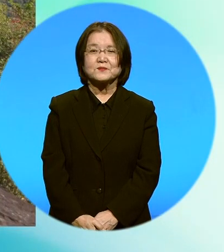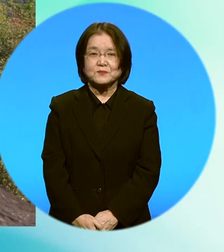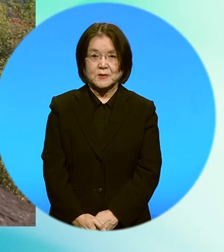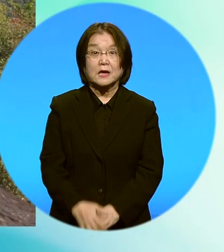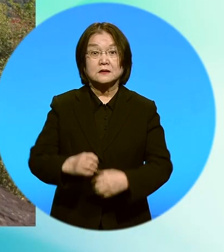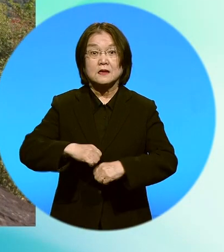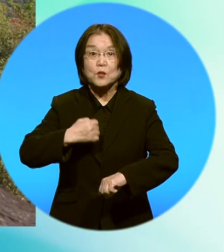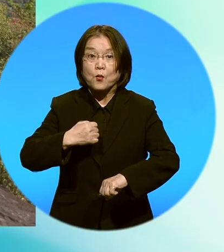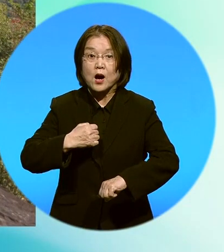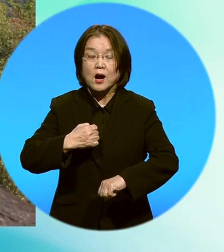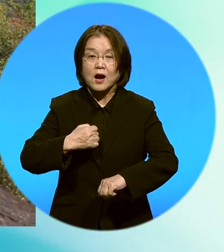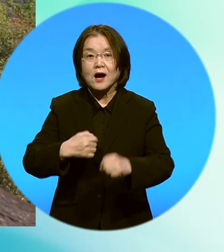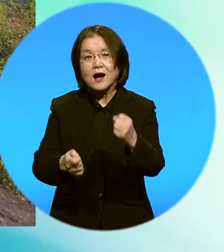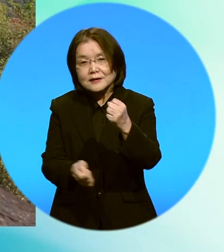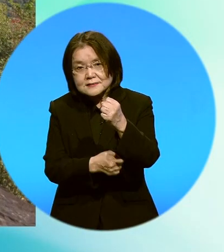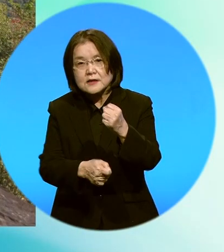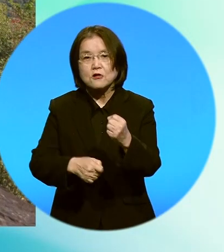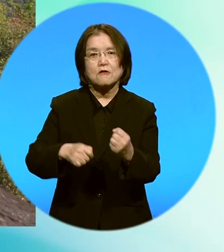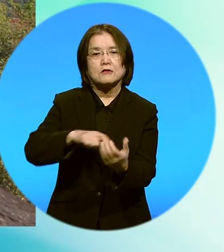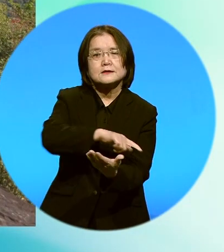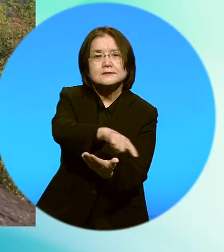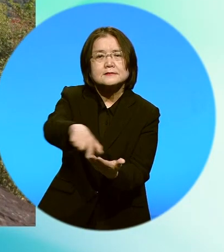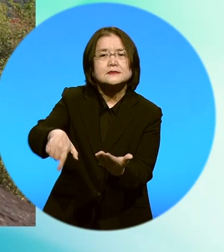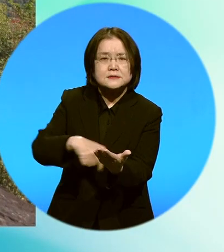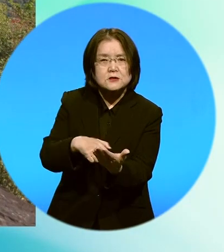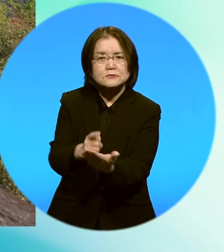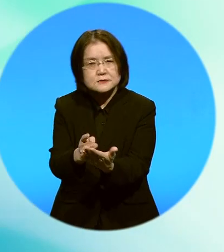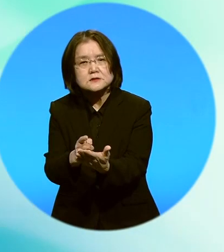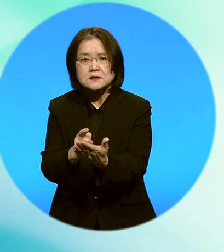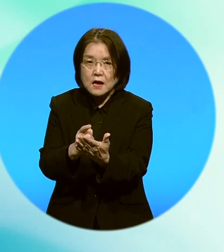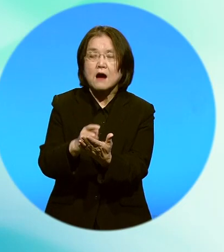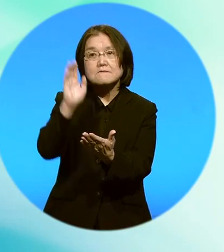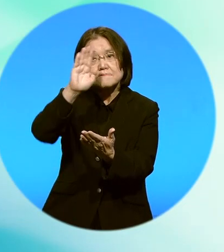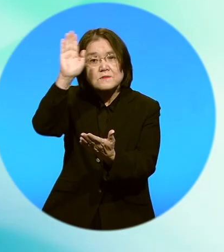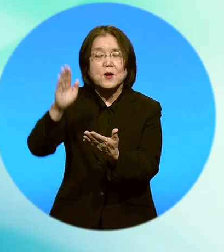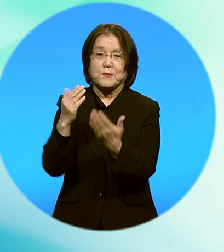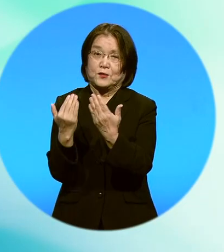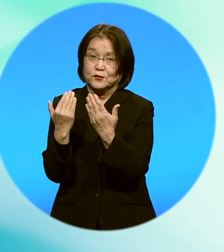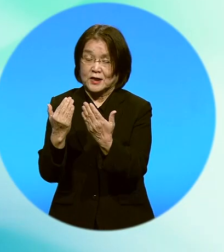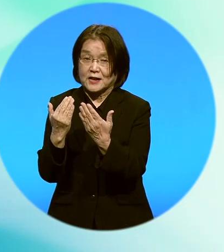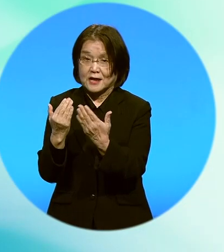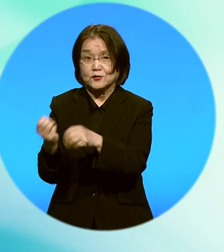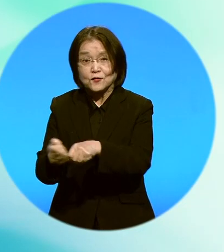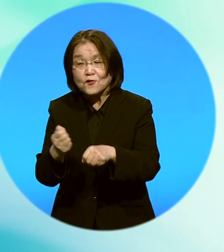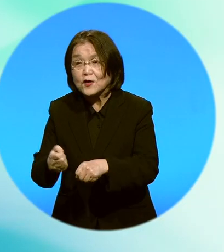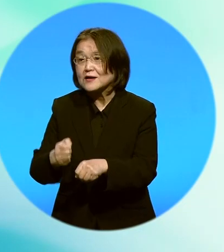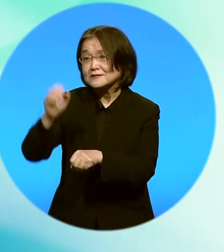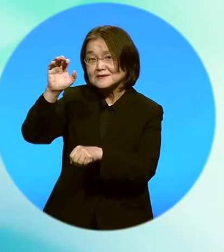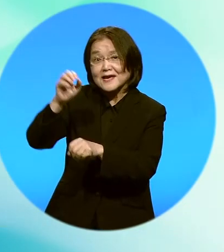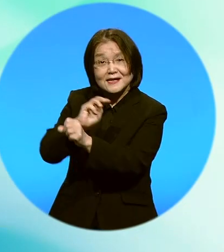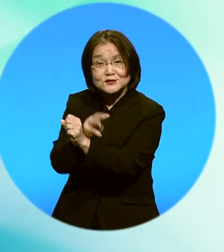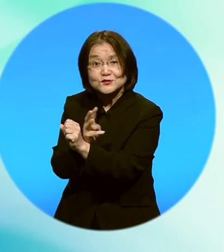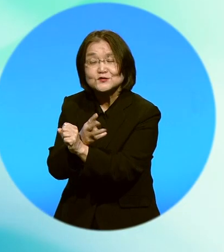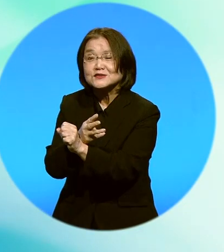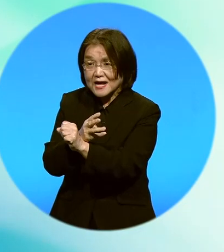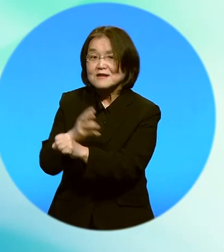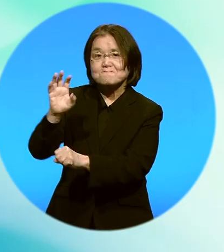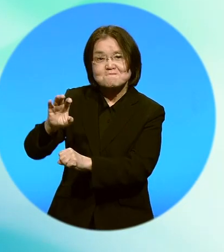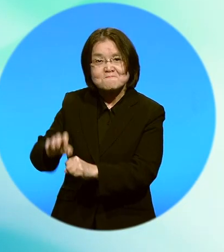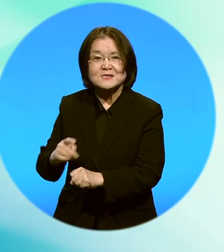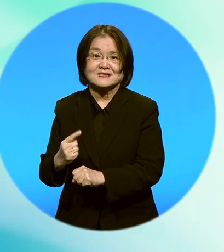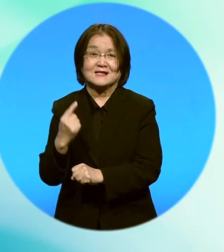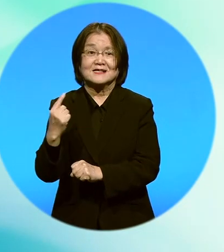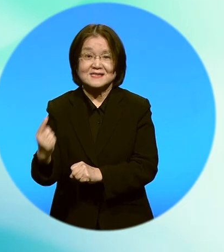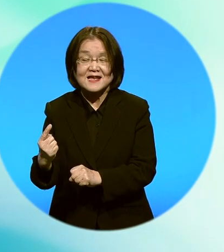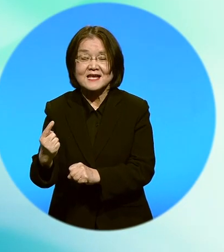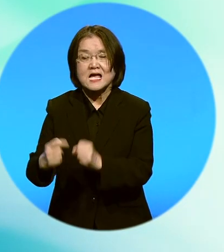生徒は伊佐の地形や気候について学んだり地元の農家へ研修に行ったりして米作りの基本的